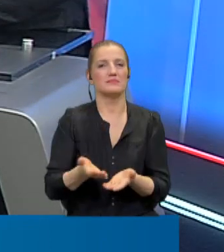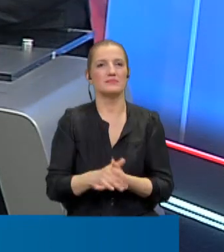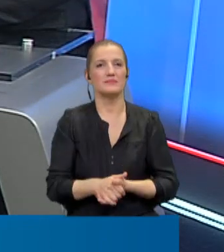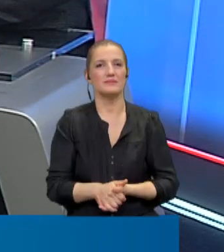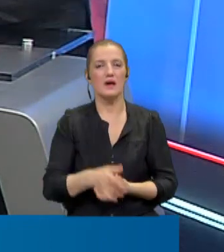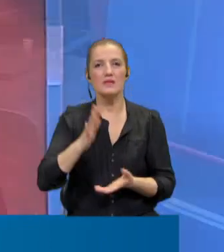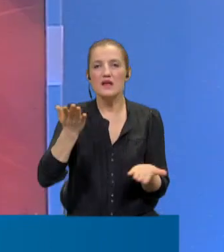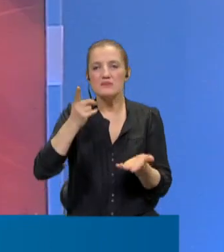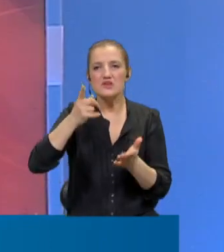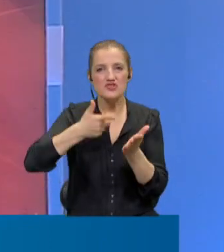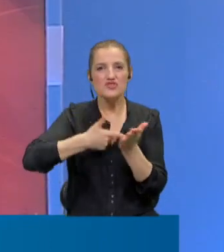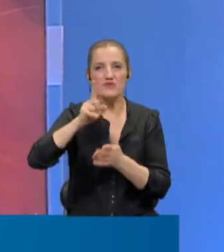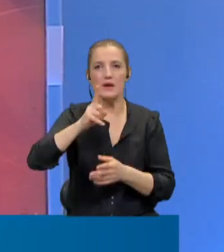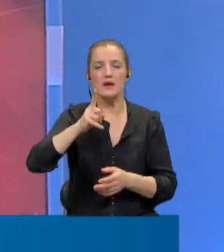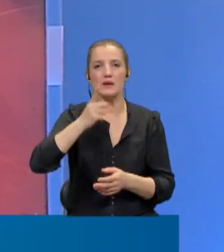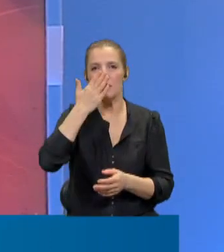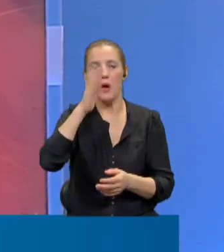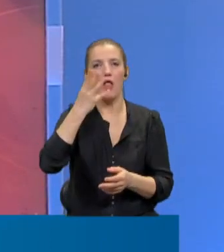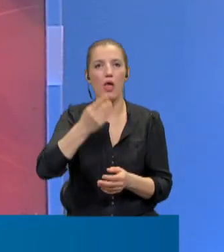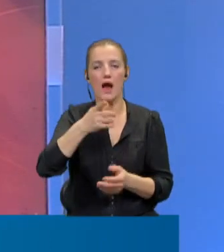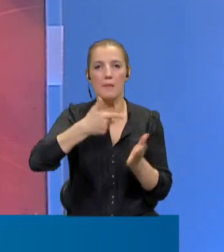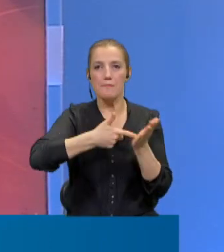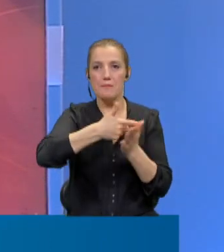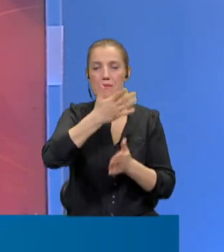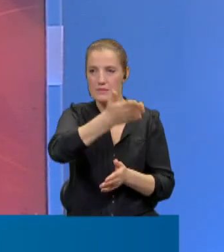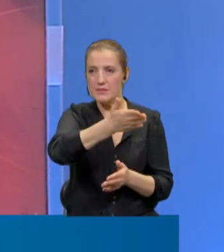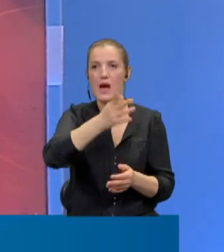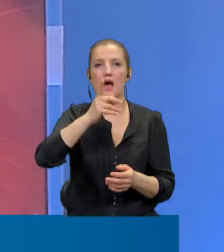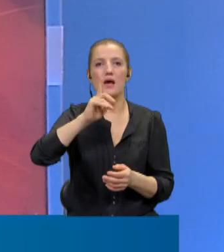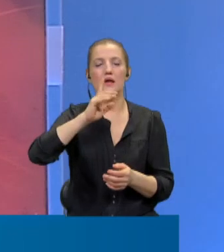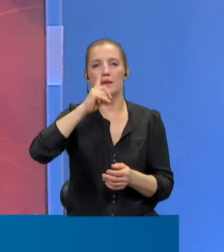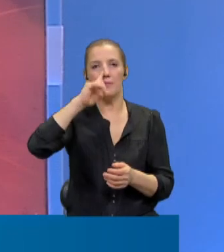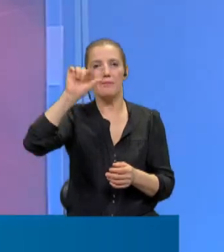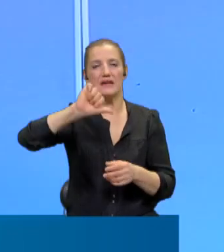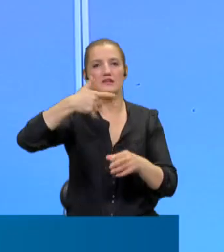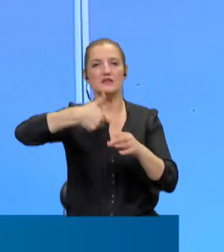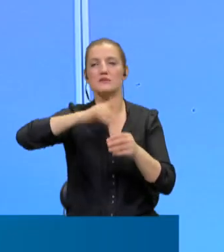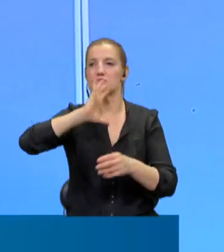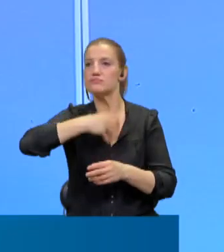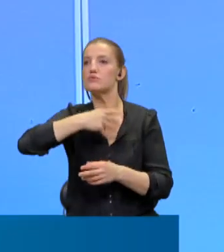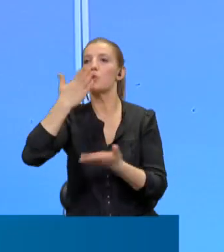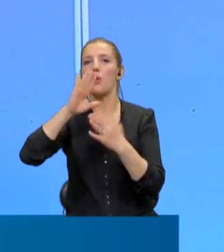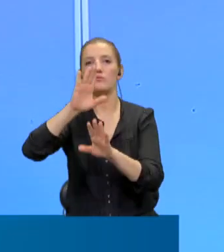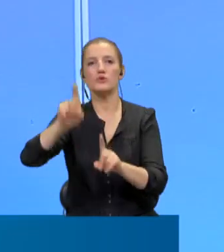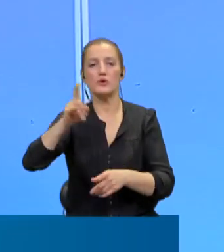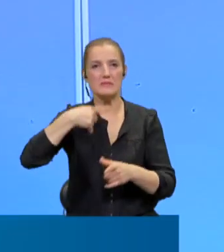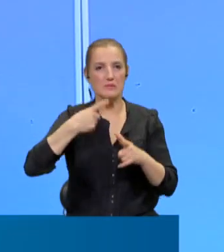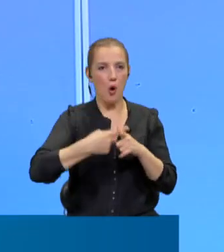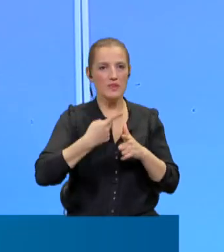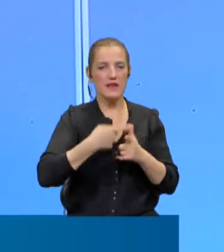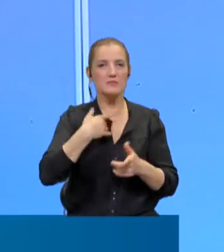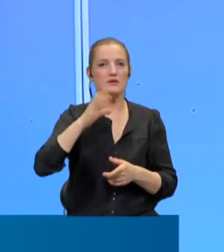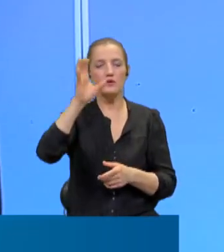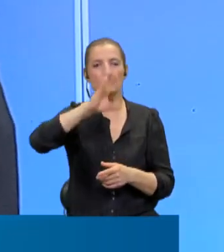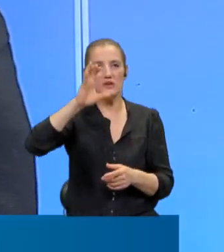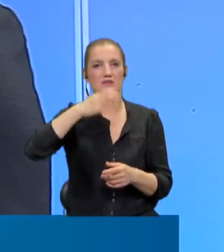doğal olarak her çiftin bir benzin istasyonu yok mu bizim yoktur turizmle ilgili bu denemedik bizim bırak Bizim otelimiz olması